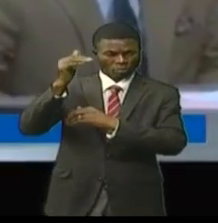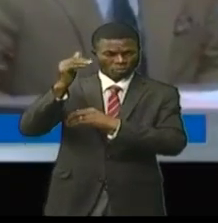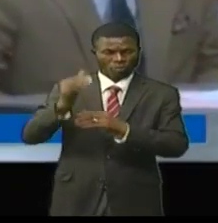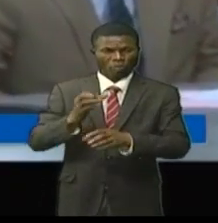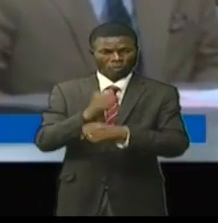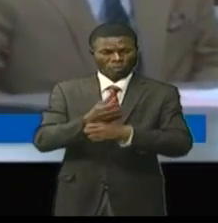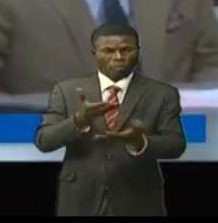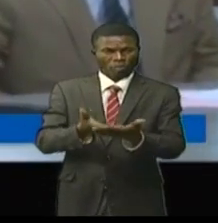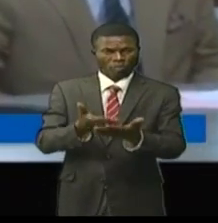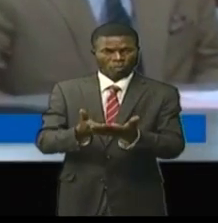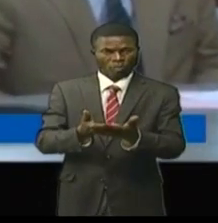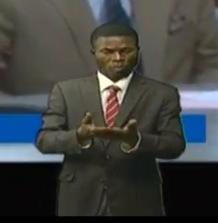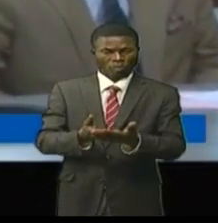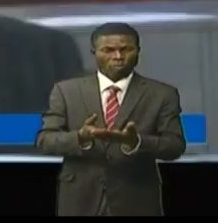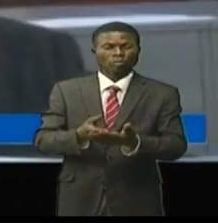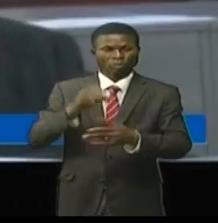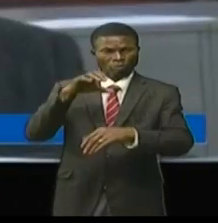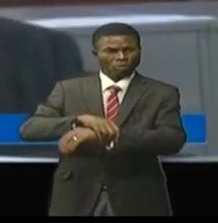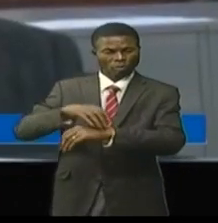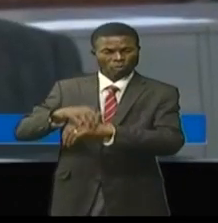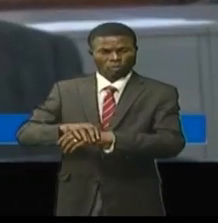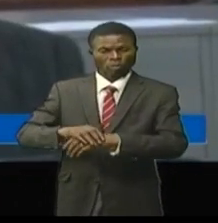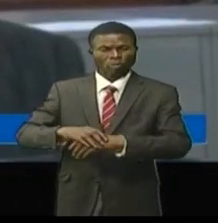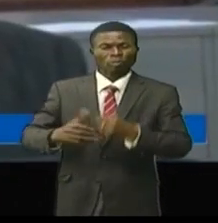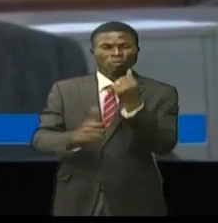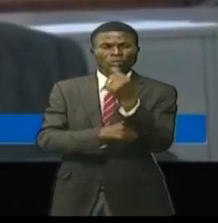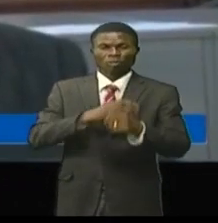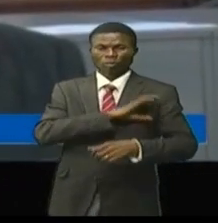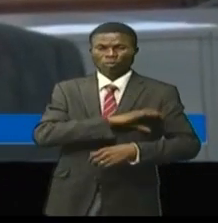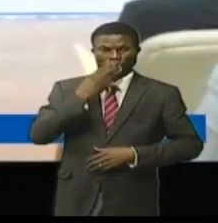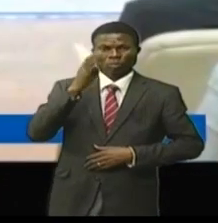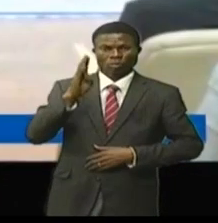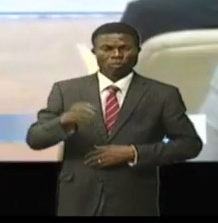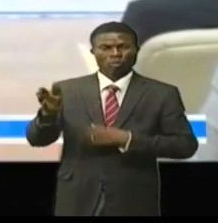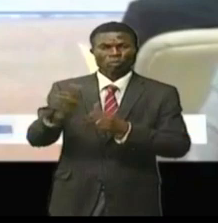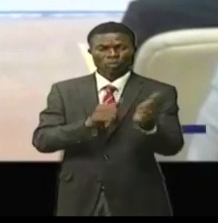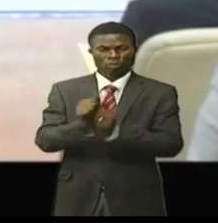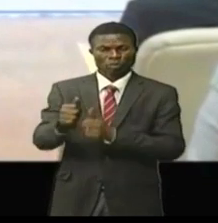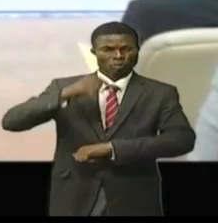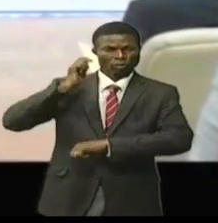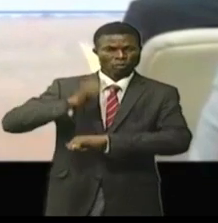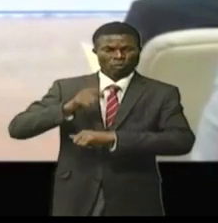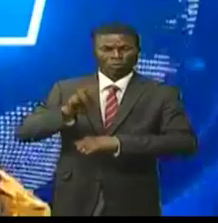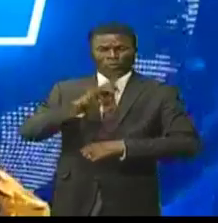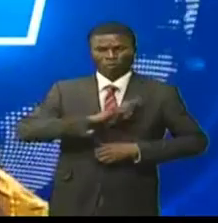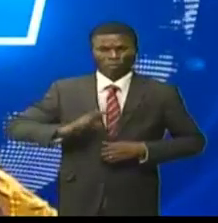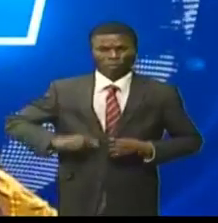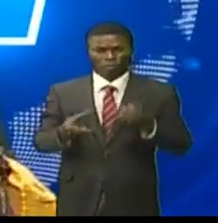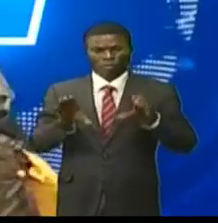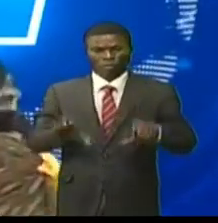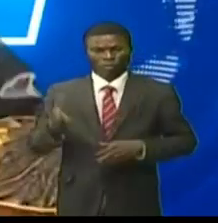sur pied pour traquer toute brebis galeuse qui ternisse l'image de la justice en RDC.